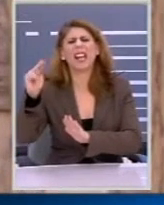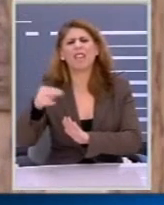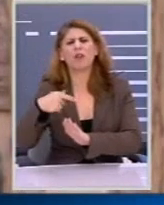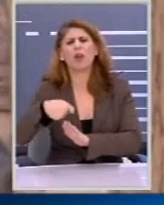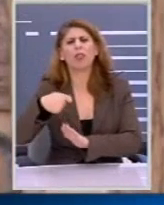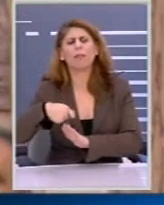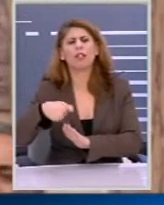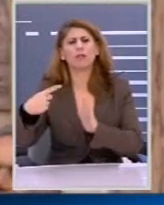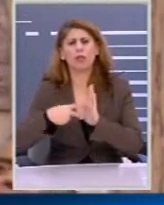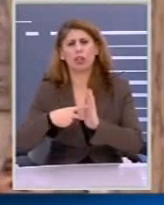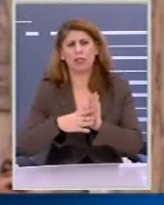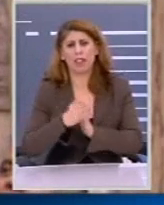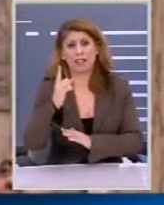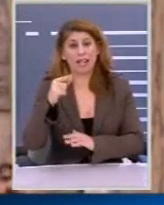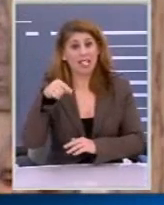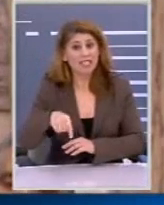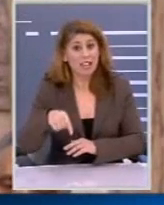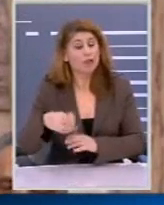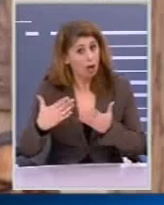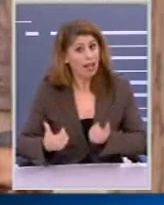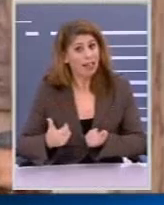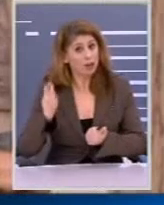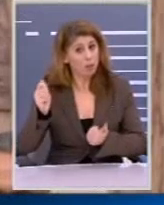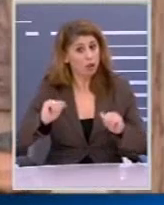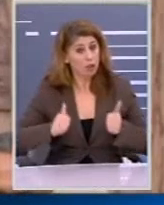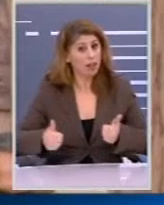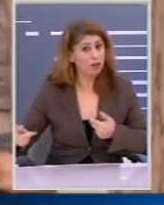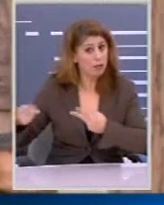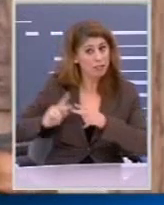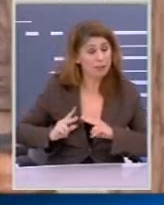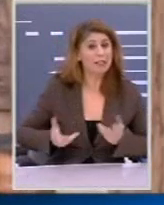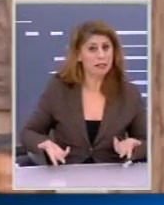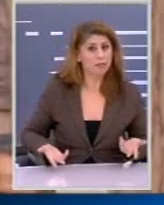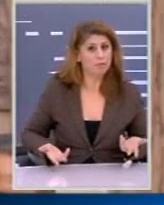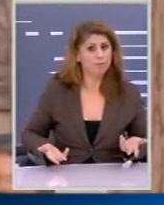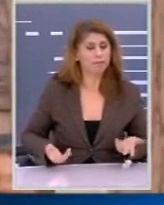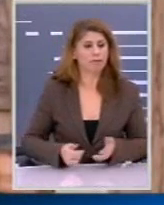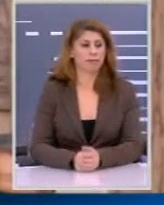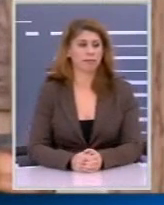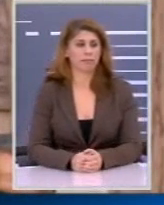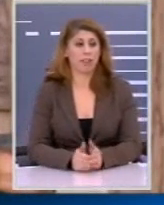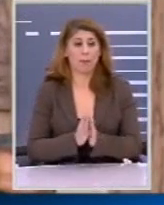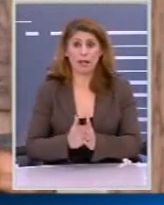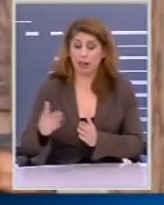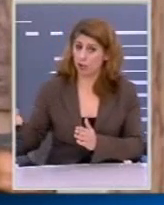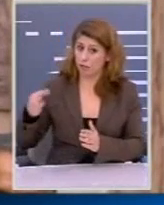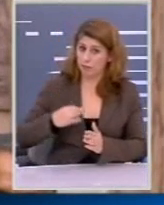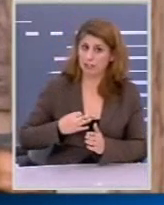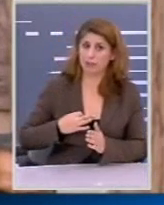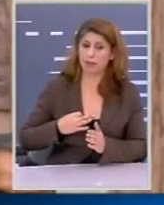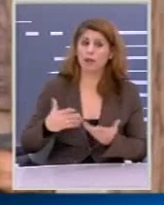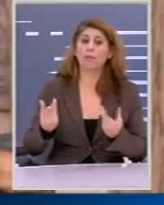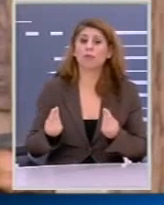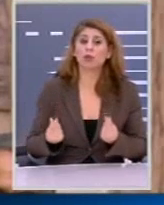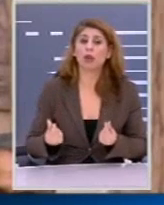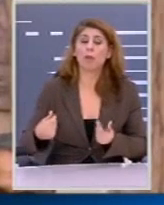το 2011. Σε αυτό έχετε το πολιτικό θάρρος να απαντήσετε. Παρακαλώ, πάρτε το λόγο και πείτε μας πώς